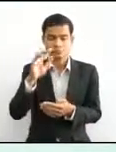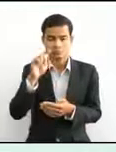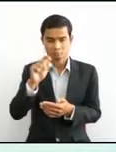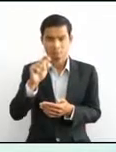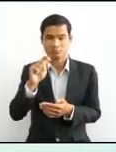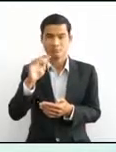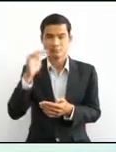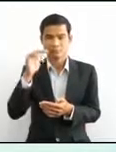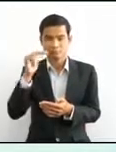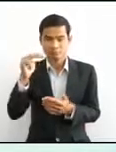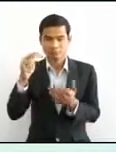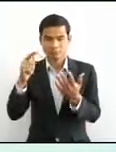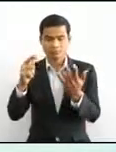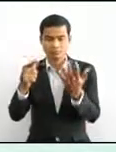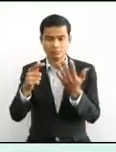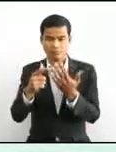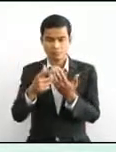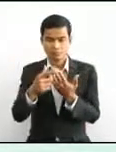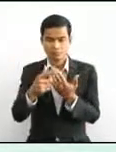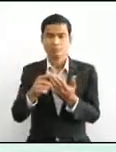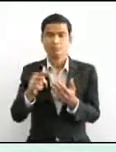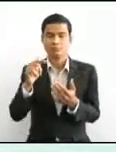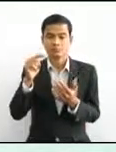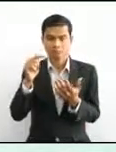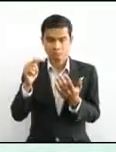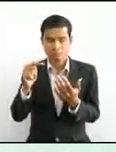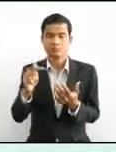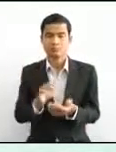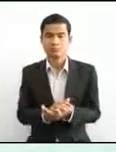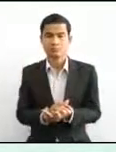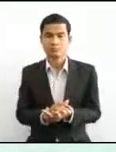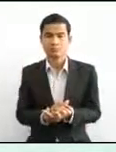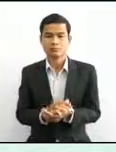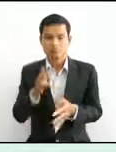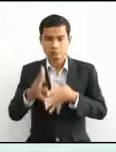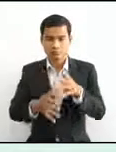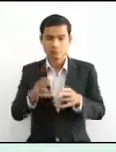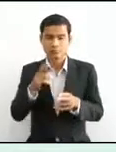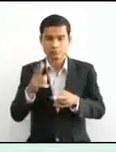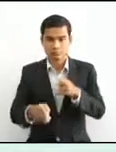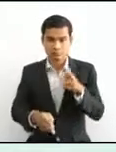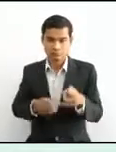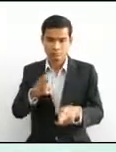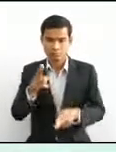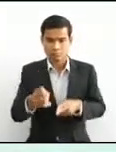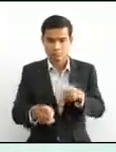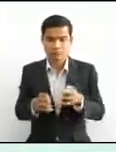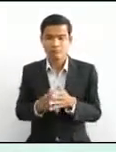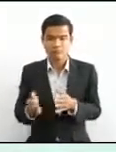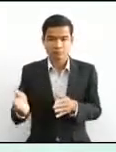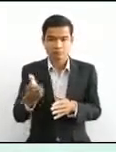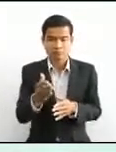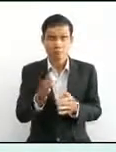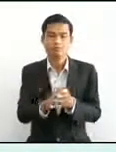t r t cha con r t toàn nè con cha là con đang ở